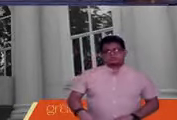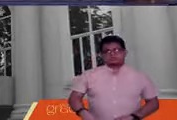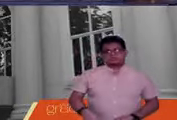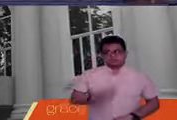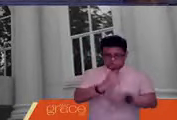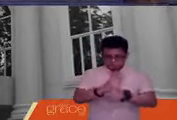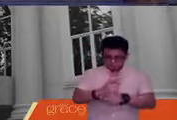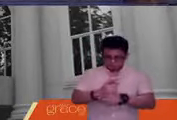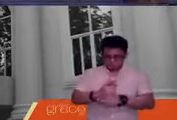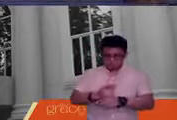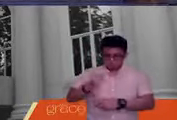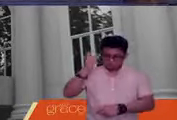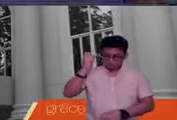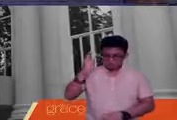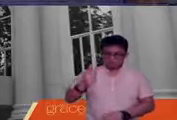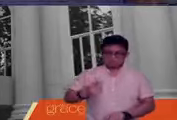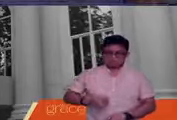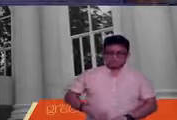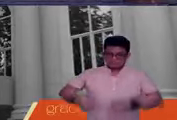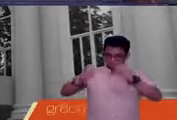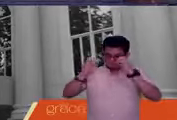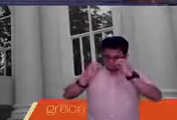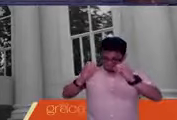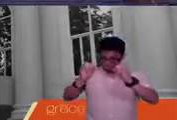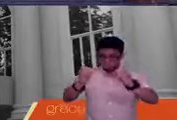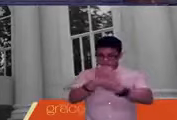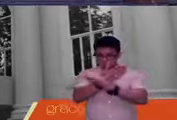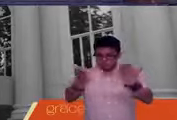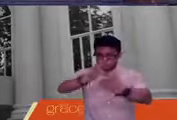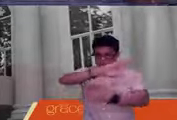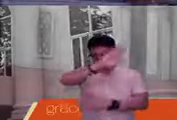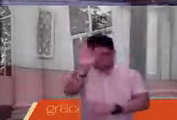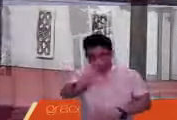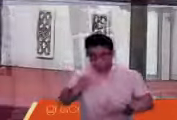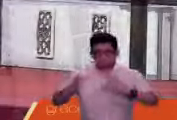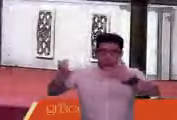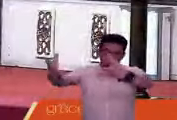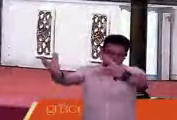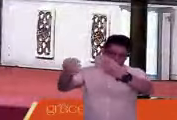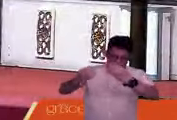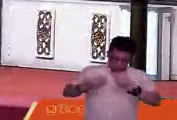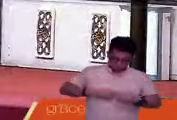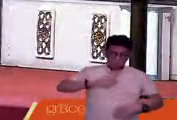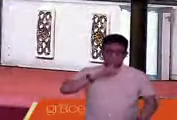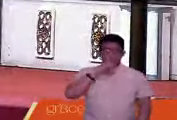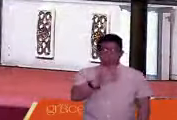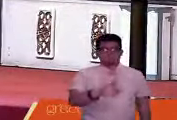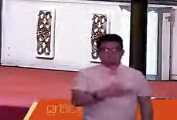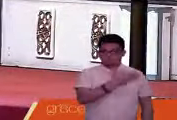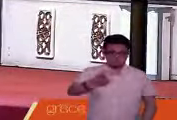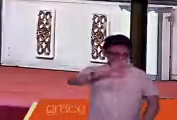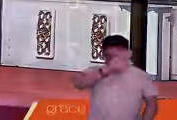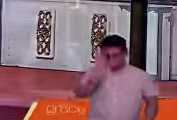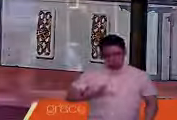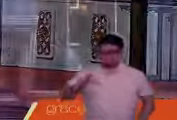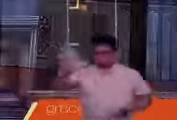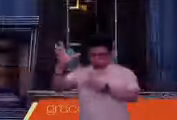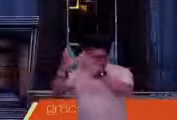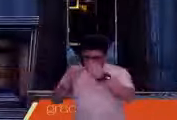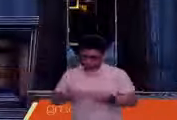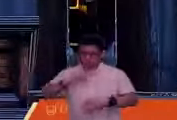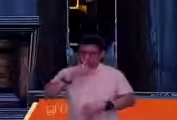the teachings, you will never receive the truth. Dili ka makabalo sa kamatuoran, mga